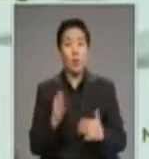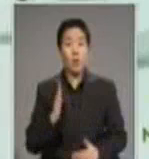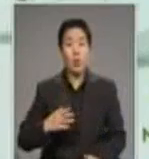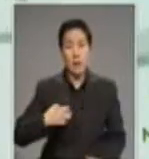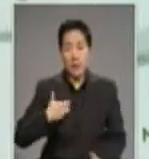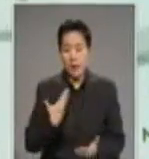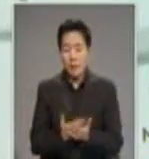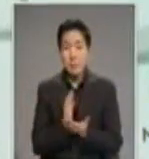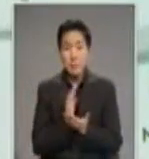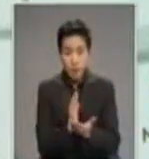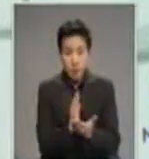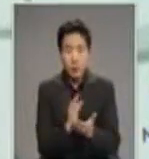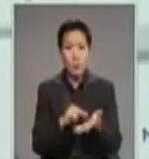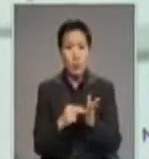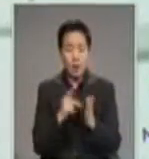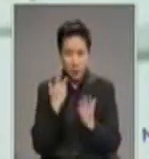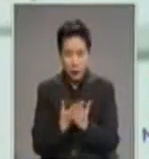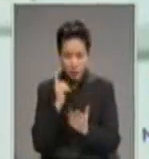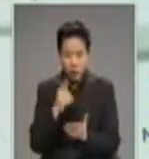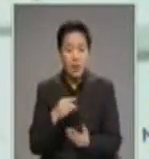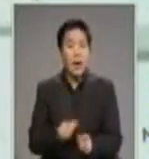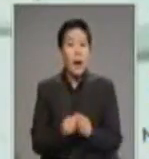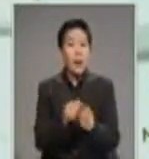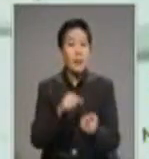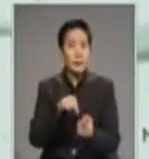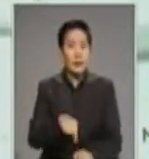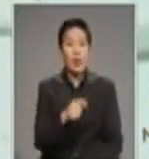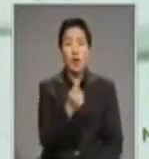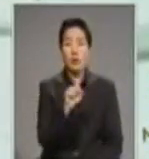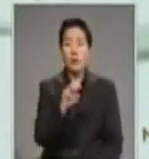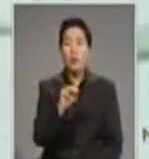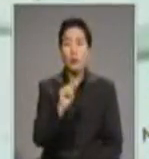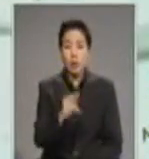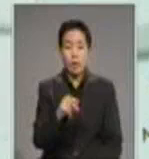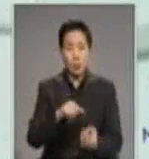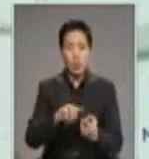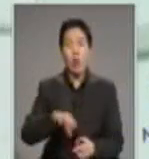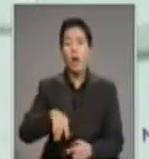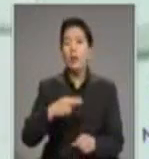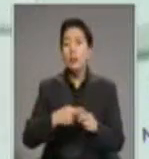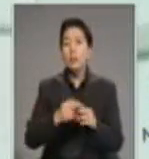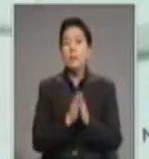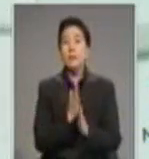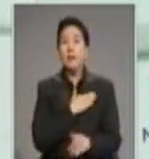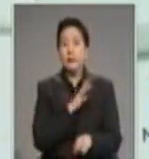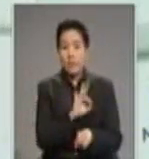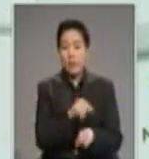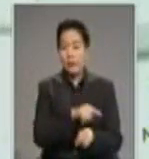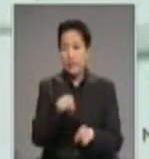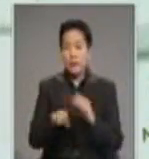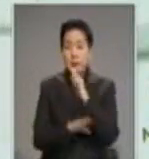บริจาคนะครับยังคงสามารถที่จะบริจากสิ่งของได้ที่อสมทสำนักงานใหญ่ที่ถนนพระรามเกล้าและที่บจอสมทสำนักงาน